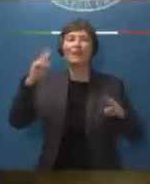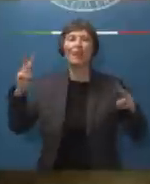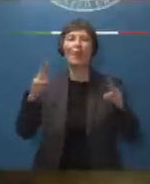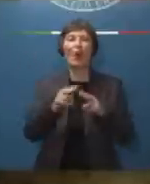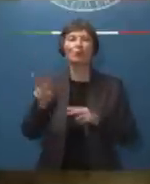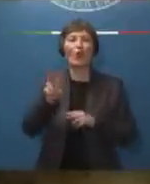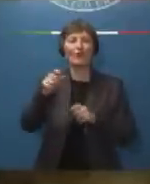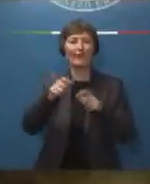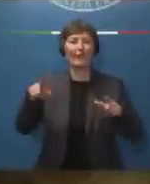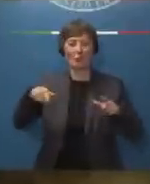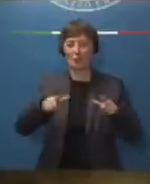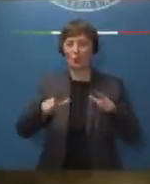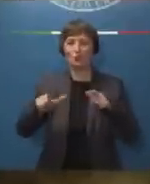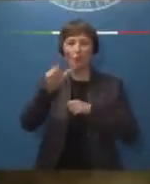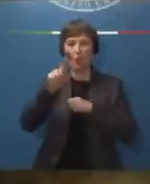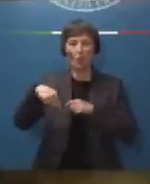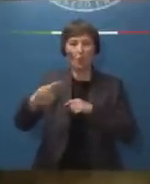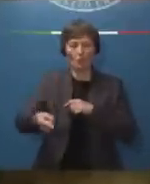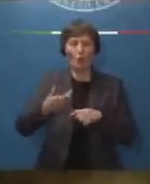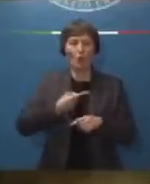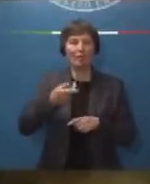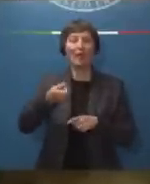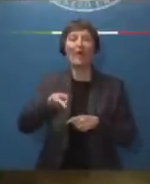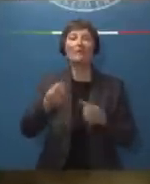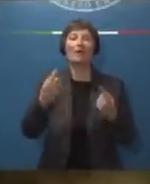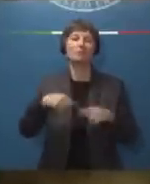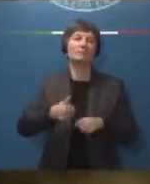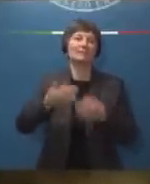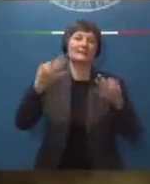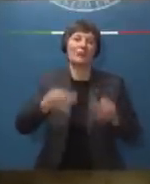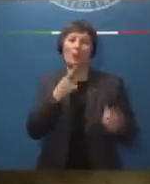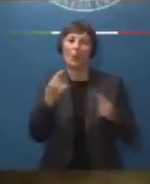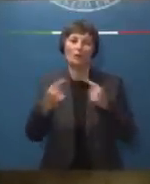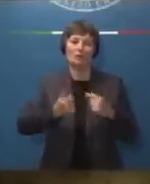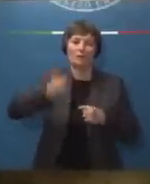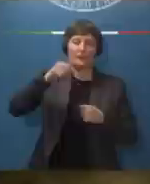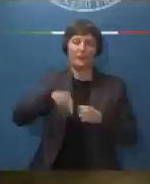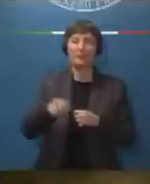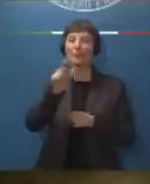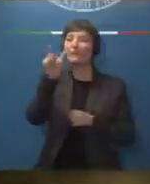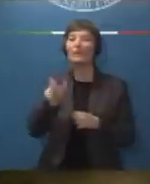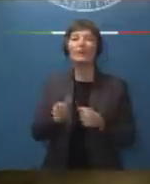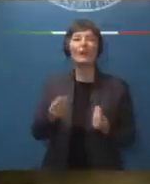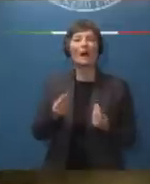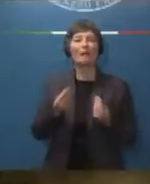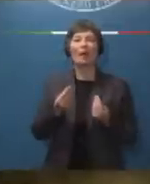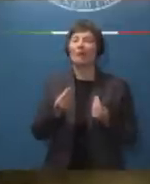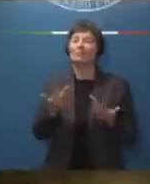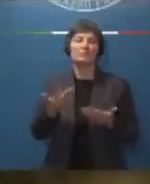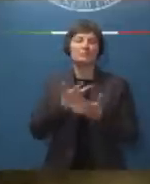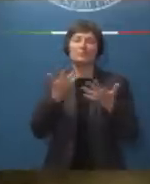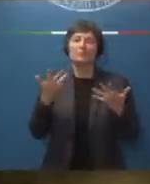probabilmente il tema centrale l'Italia fornisce ovviamente il suo pieno